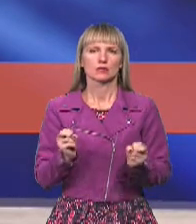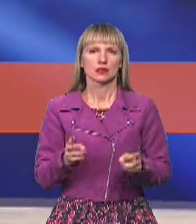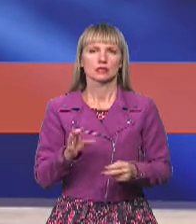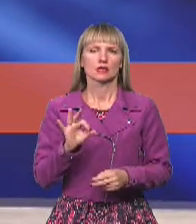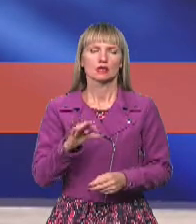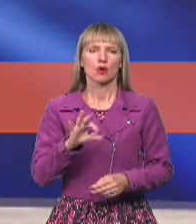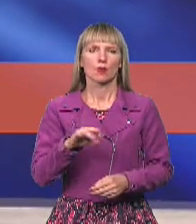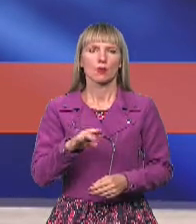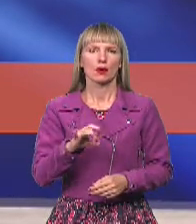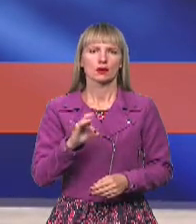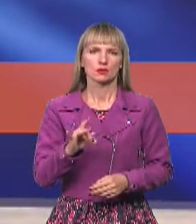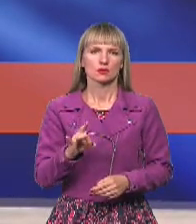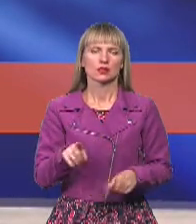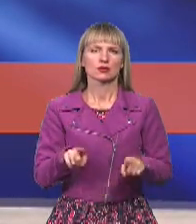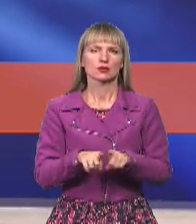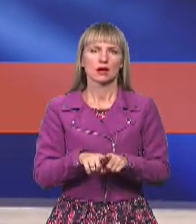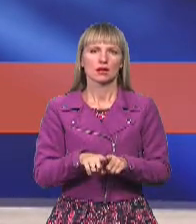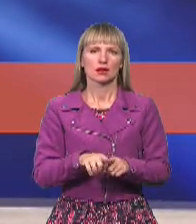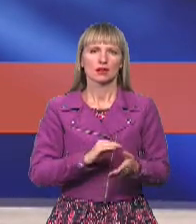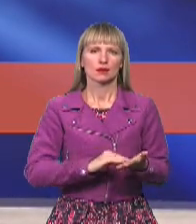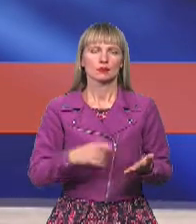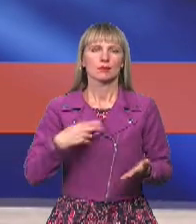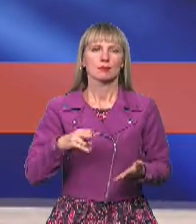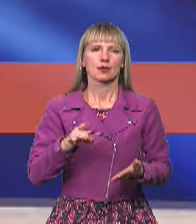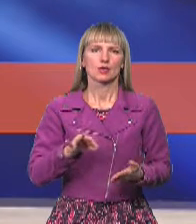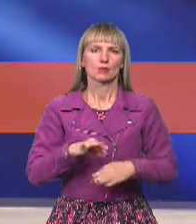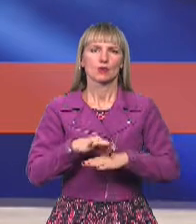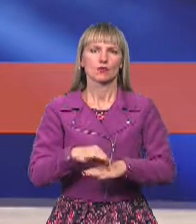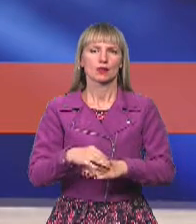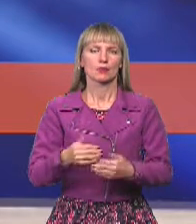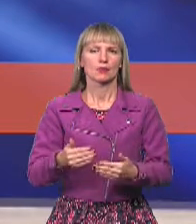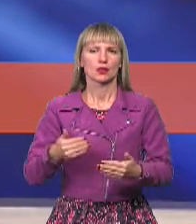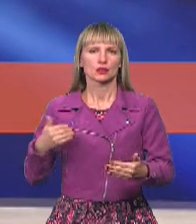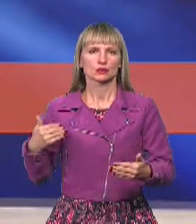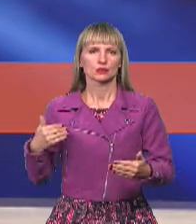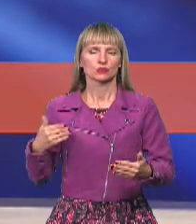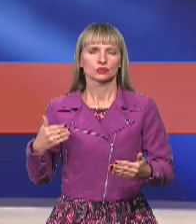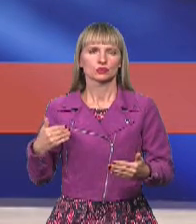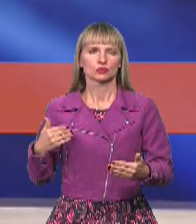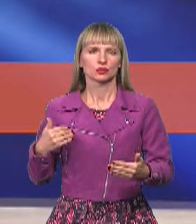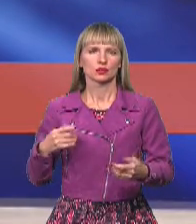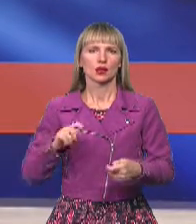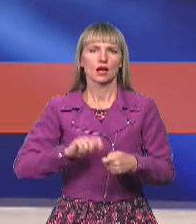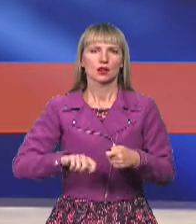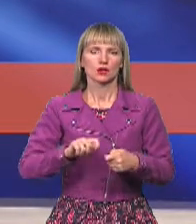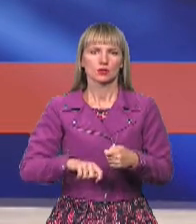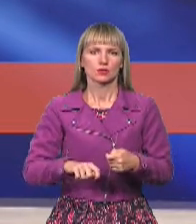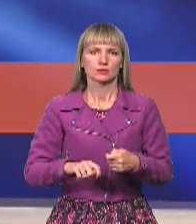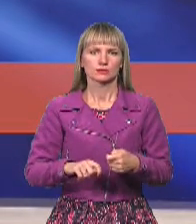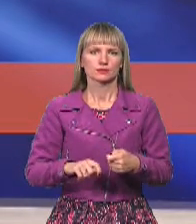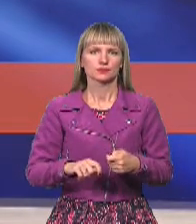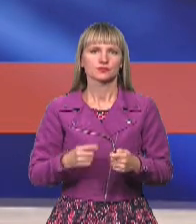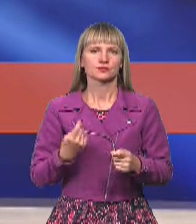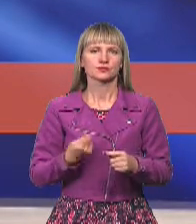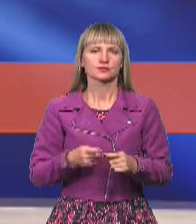оператор рынка так зарекомендовал себя вот при проведении предыдущих мероприятий контроля,